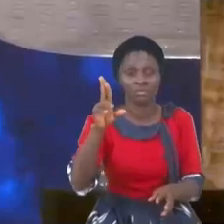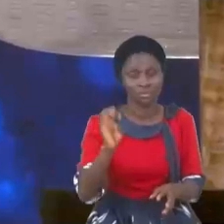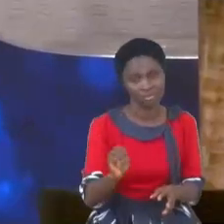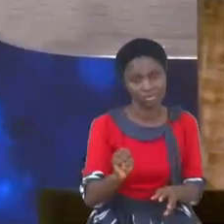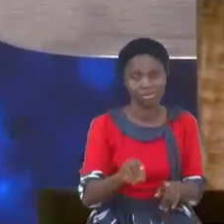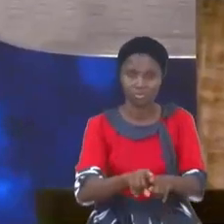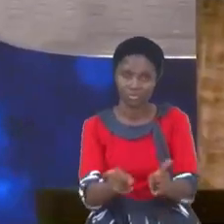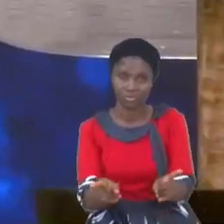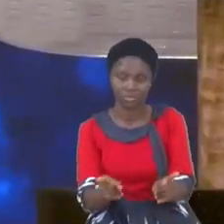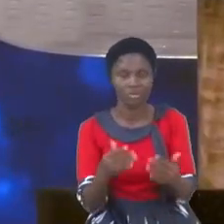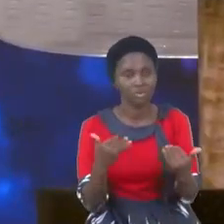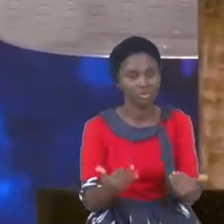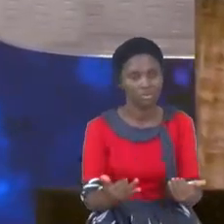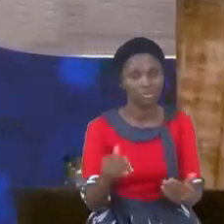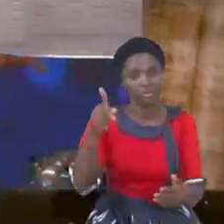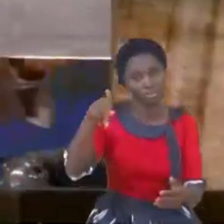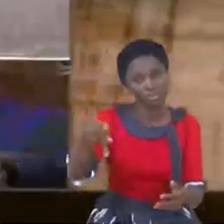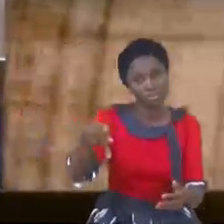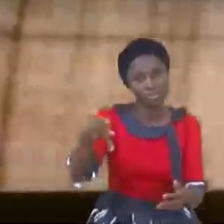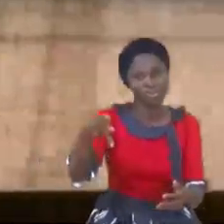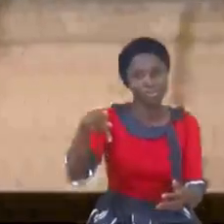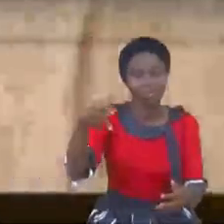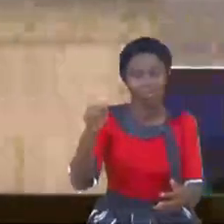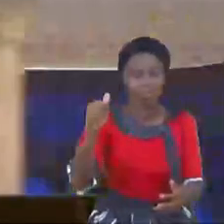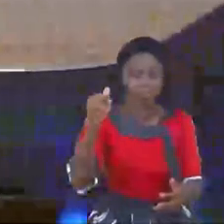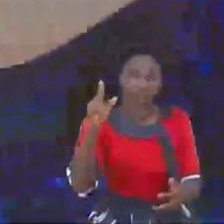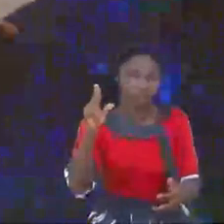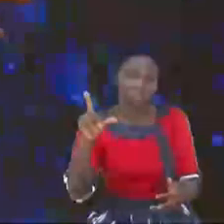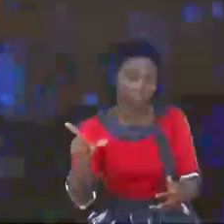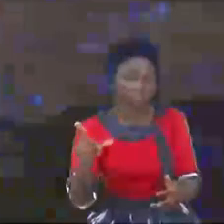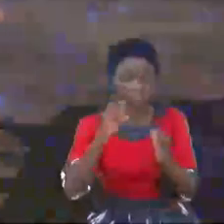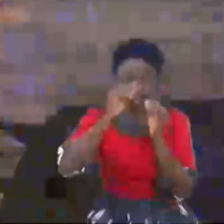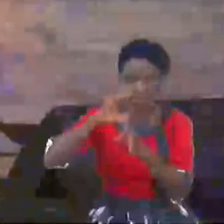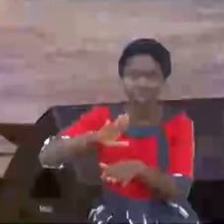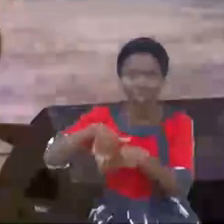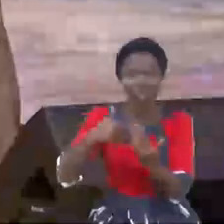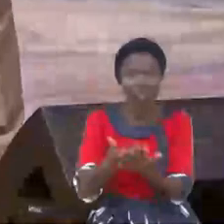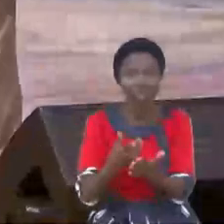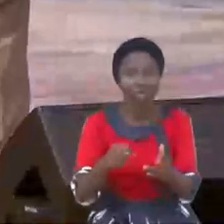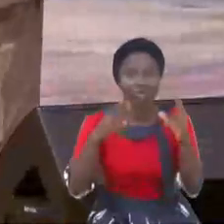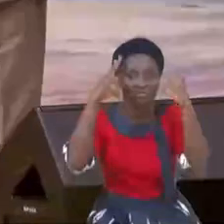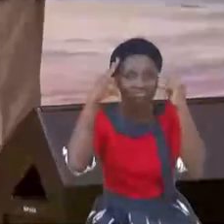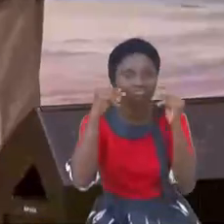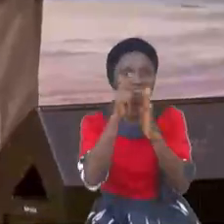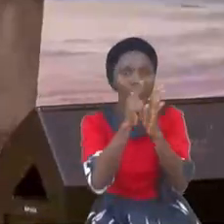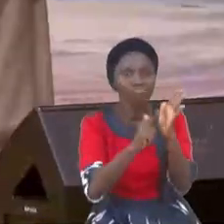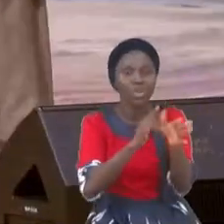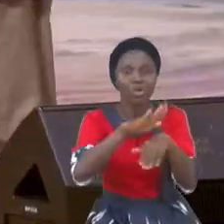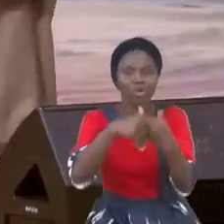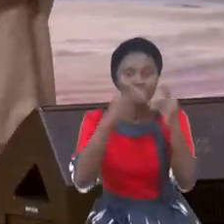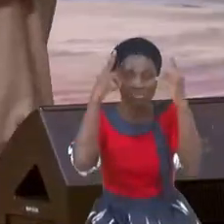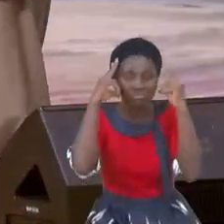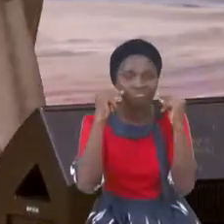Maintenant, l'apôtre Paul a abandonné les lois mosaïques, les rituels mosaïques